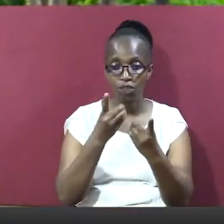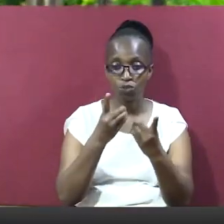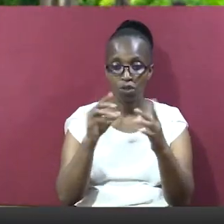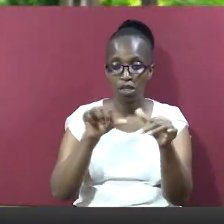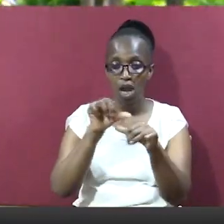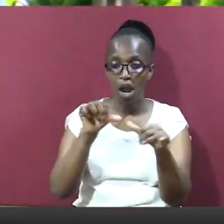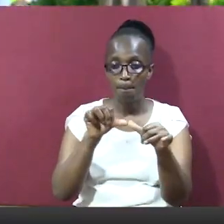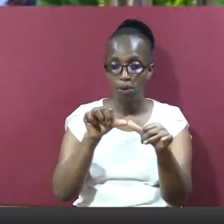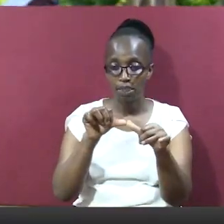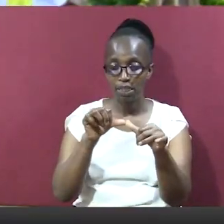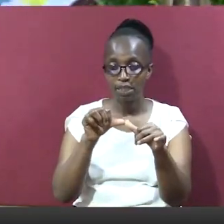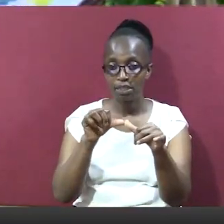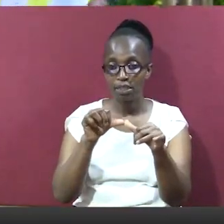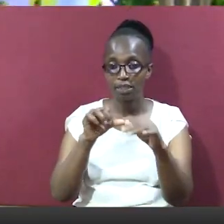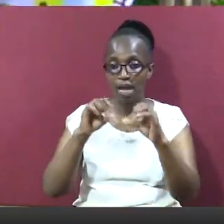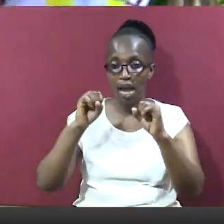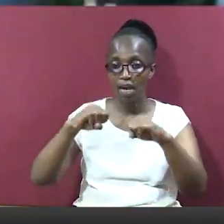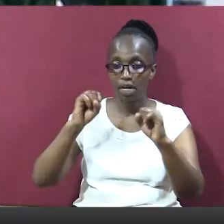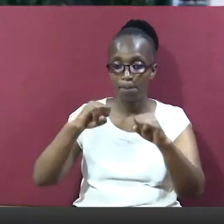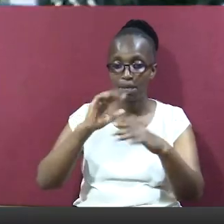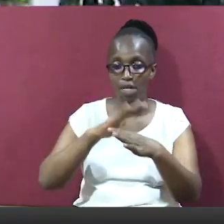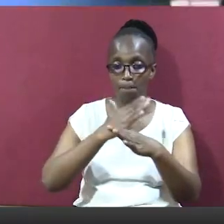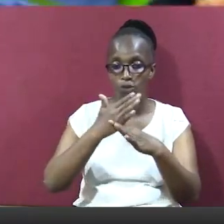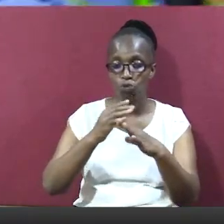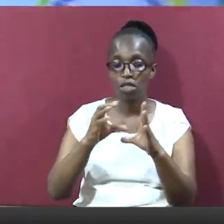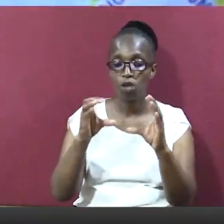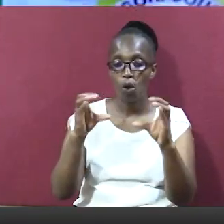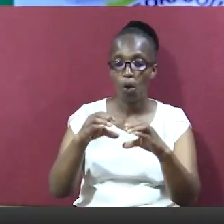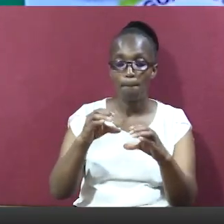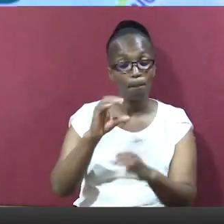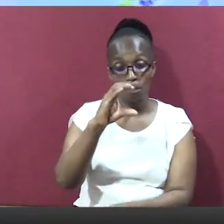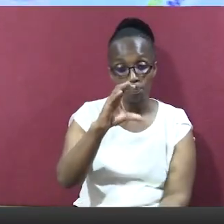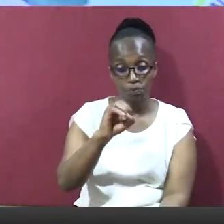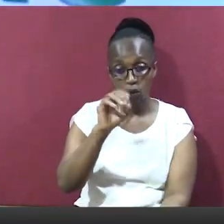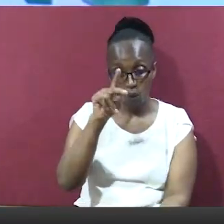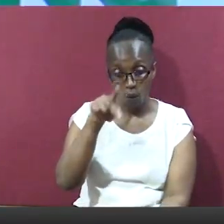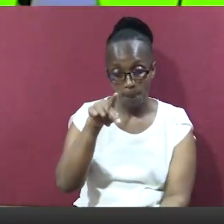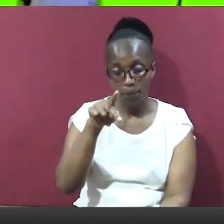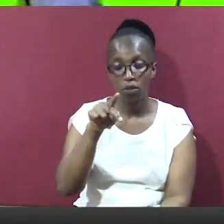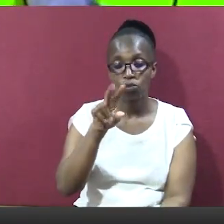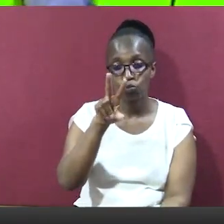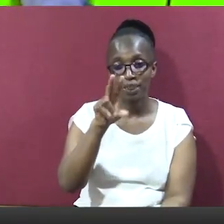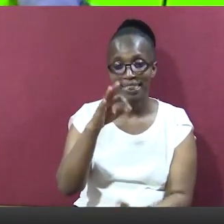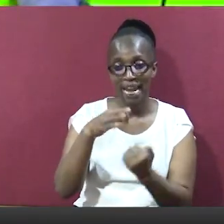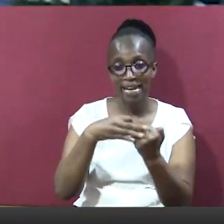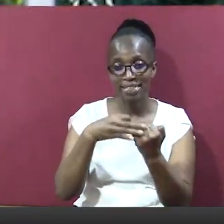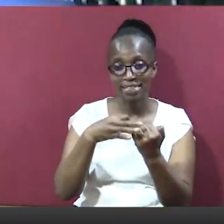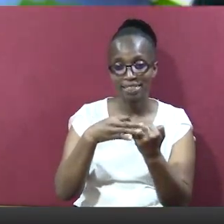Ni katika hafla ya majadiliano ya uhamishaji wa makubaliano ya COP28 katika kaunti ya